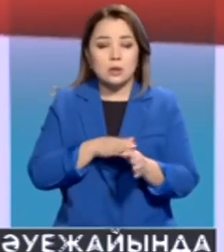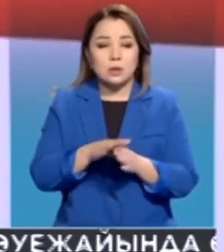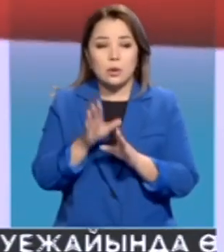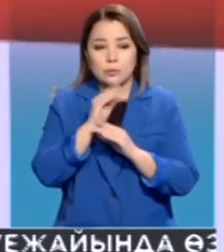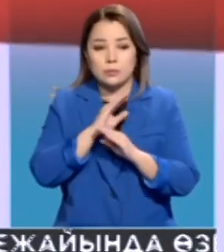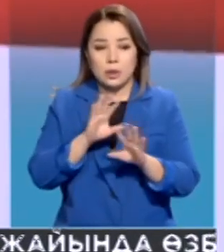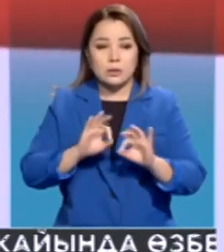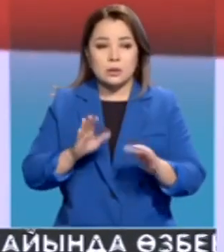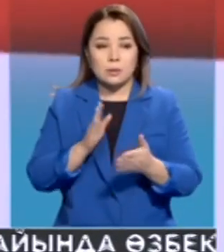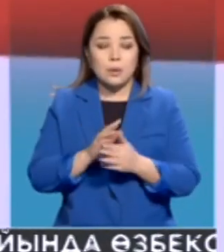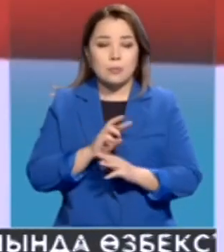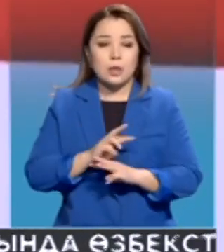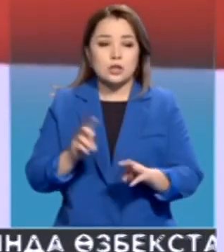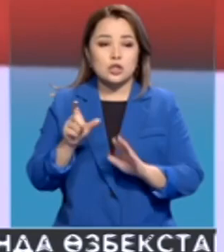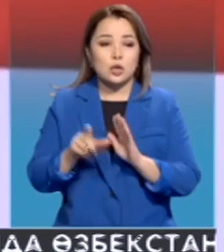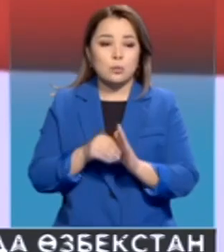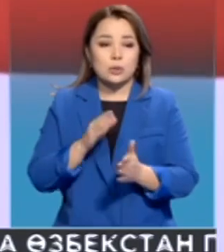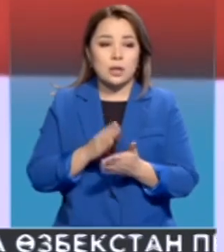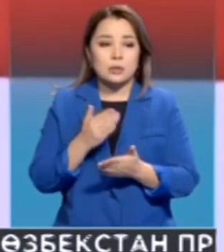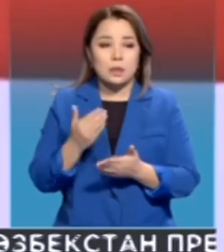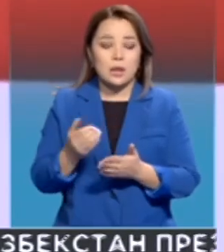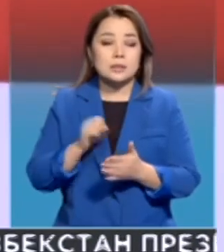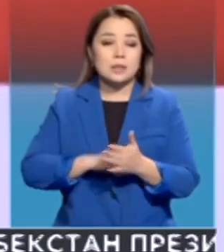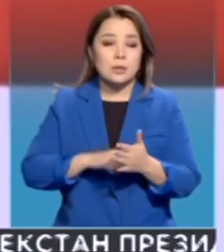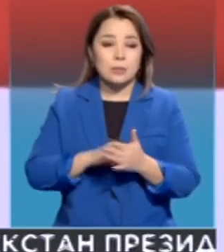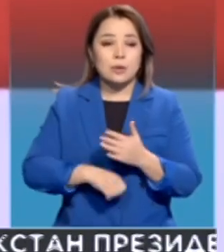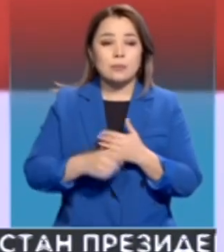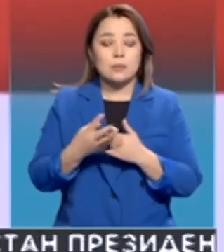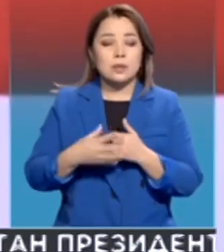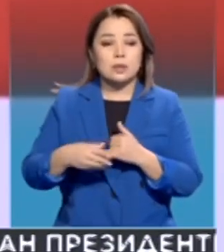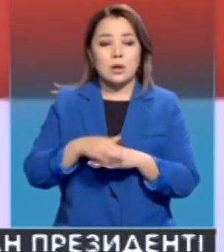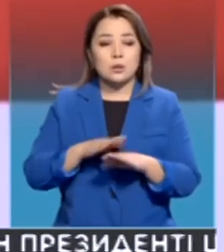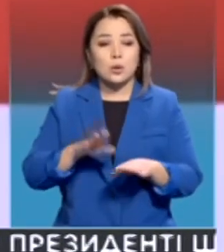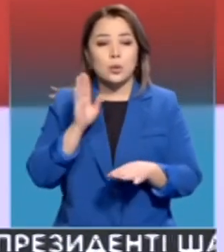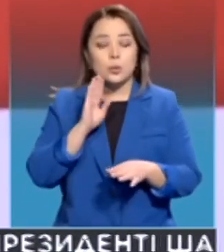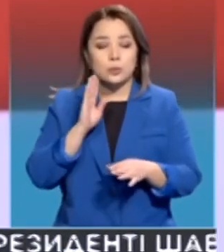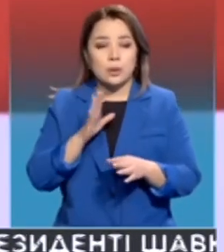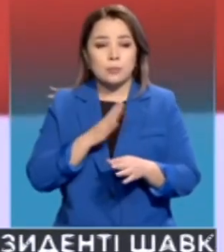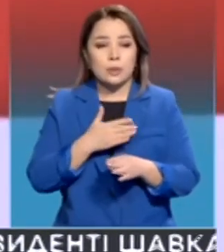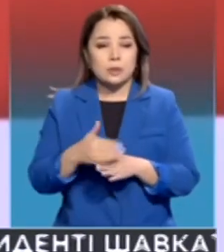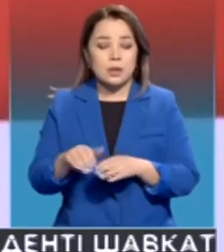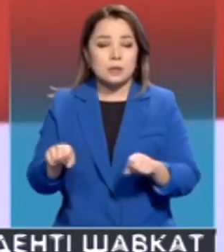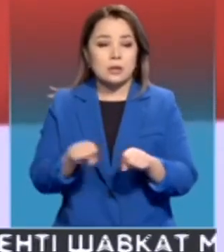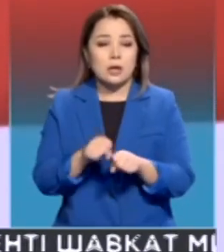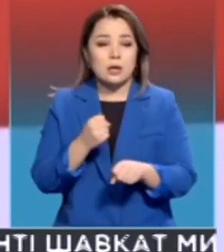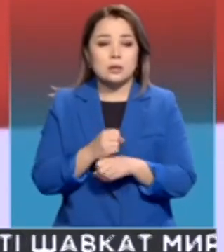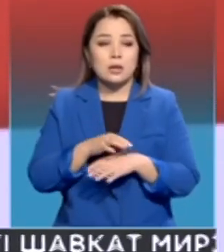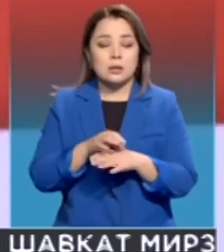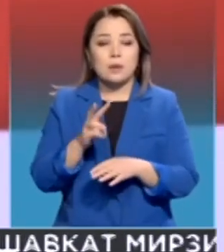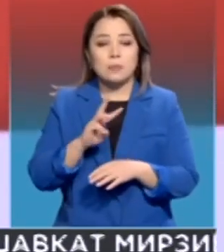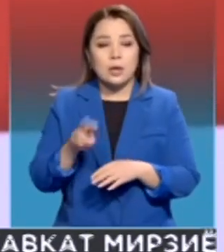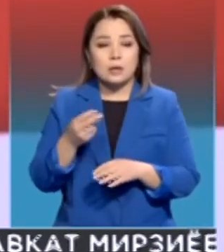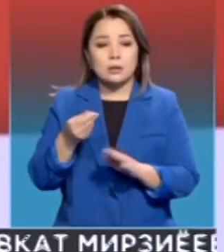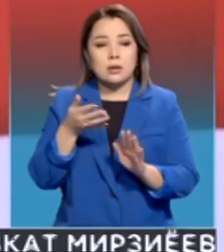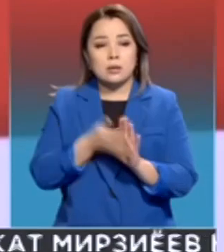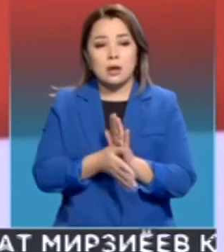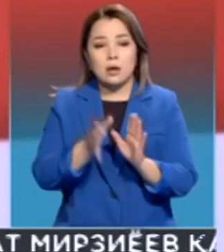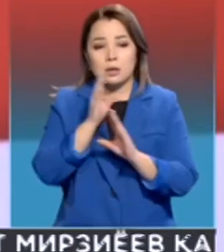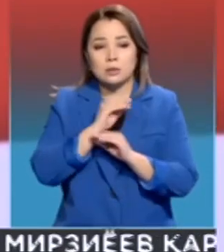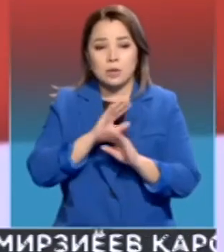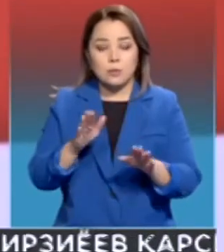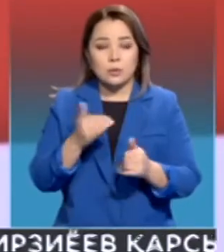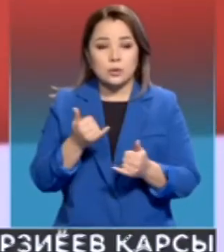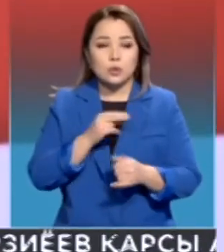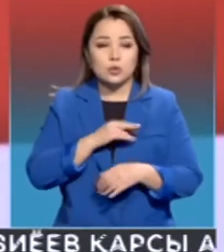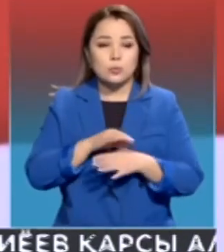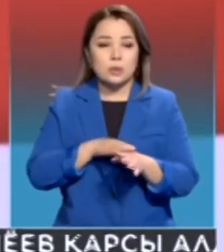орындалмауы мүмкін, дейді мәжіліс депутаттары. Себебі бірқатар өңірлерде су тартуға бөлінген миллиардтаған қаржы игерілмей, тіпті кейбір елді мекендерде